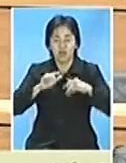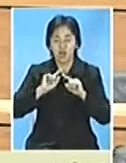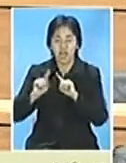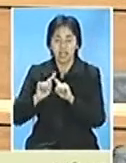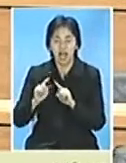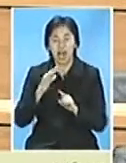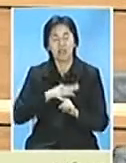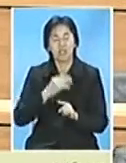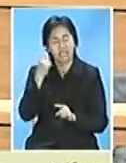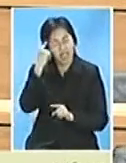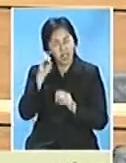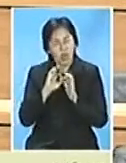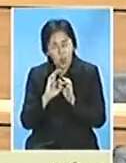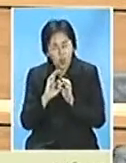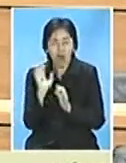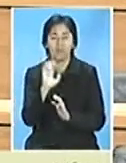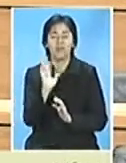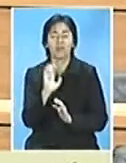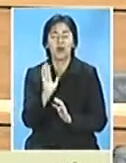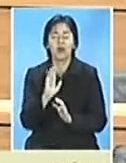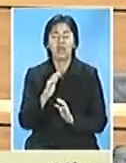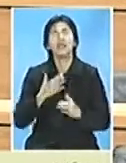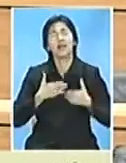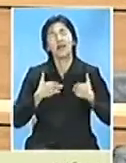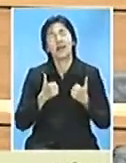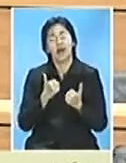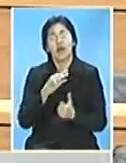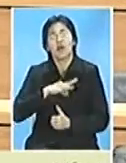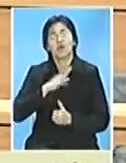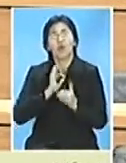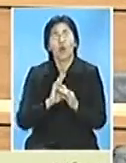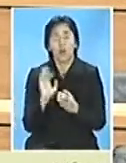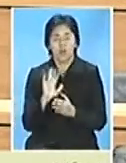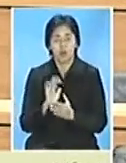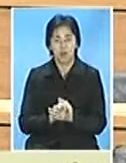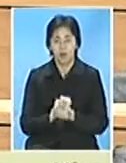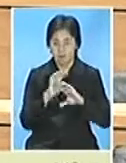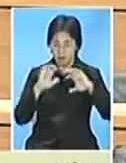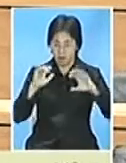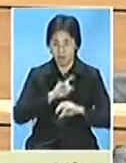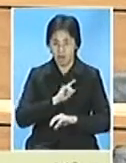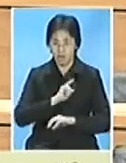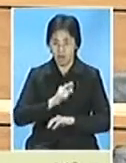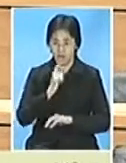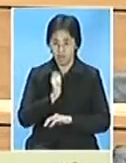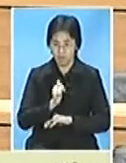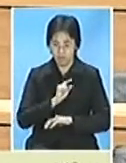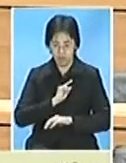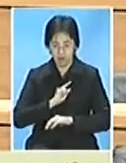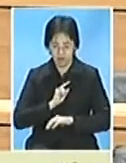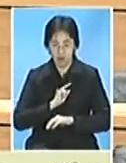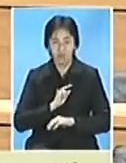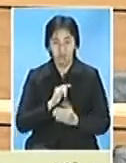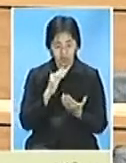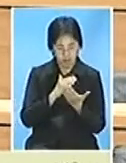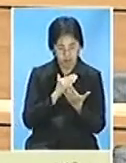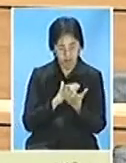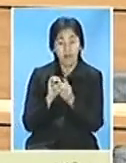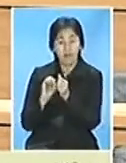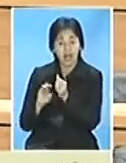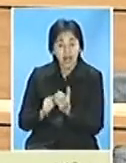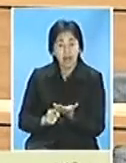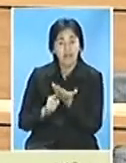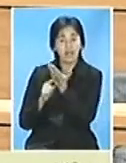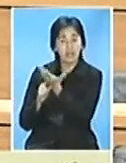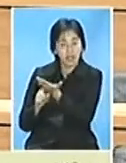มีความสบายใจและมั่นใจมากกว่านี้เพราะท่านเป็นผู้รับผิดชอบสูงสุดในฐานะเป็นผู้ถวายคำแนะนำและ